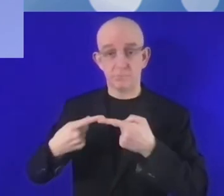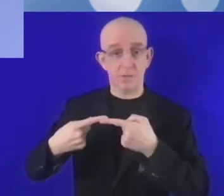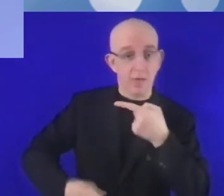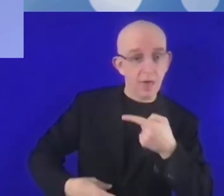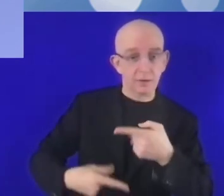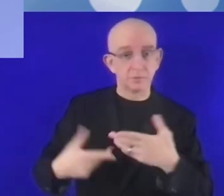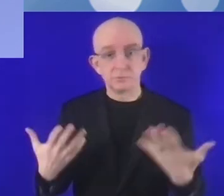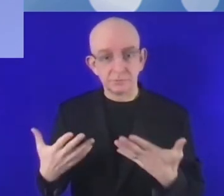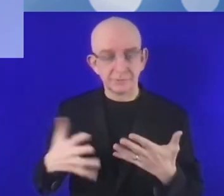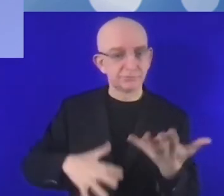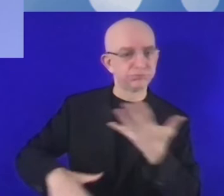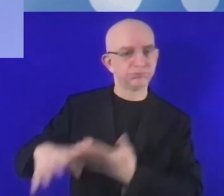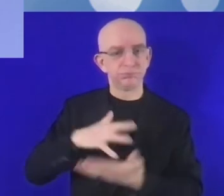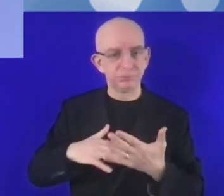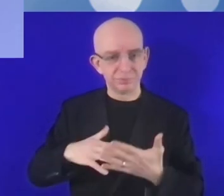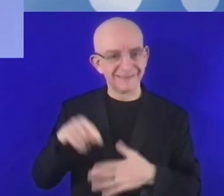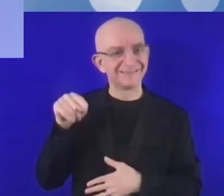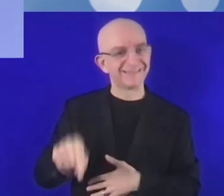il y a des musiques qui sont pauvres.